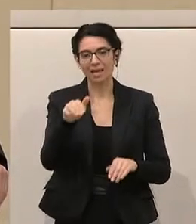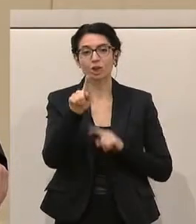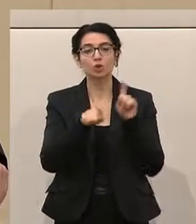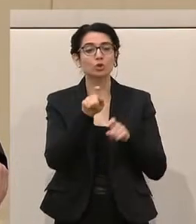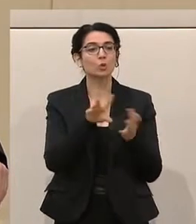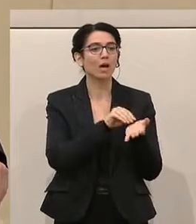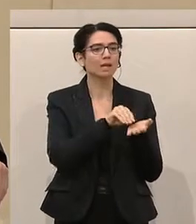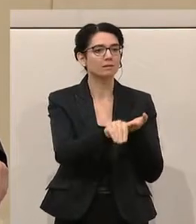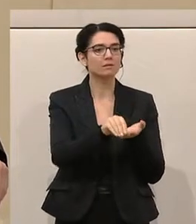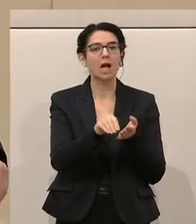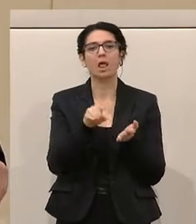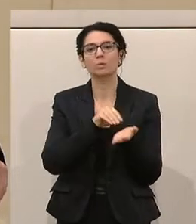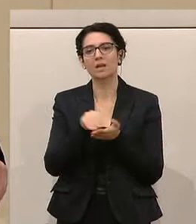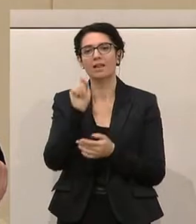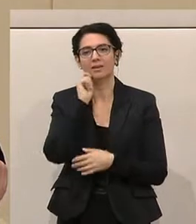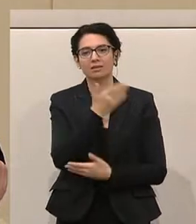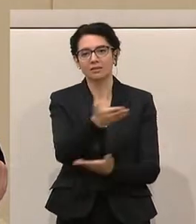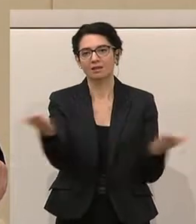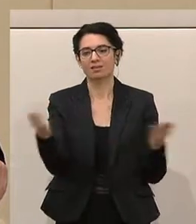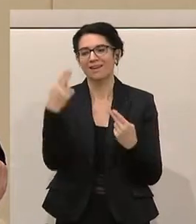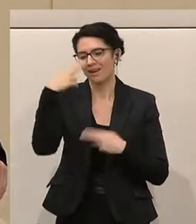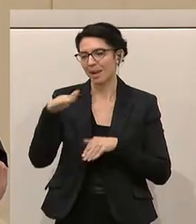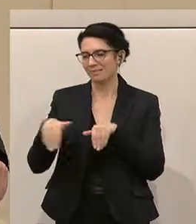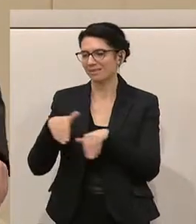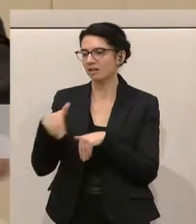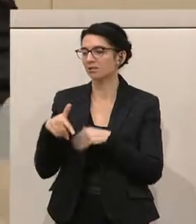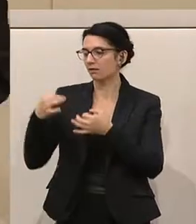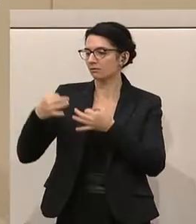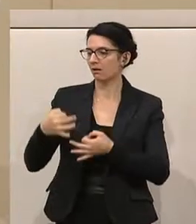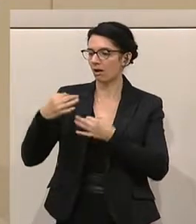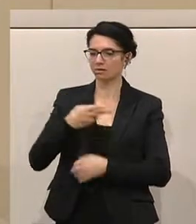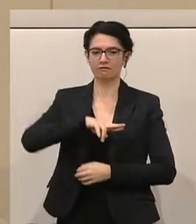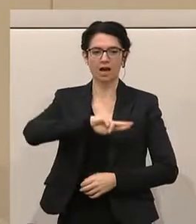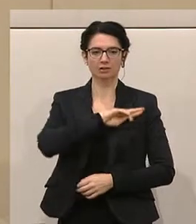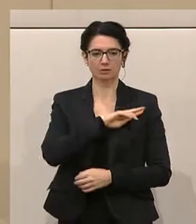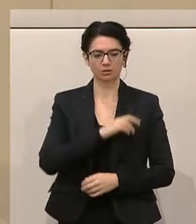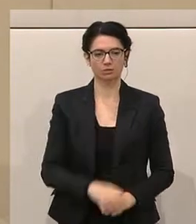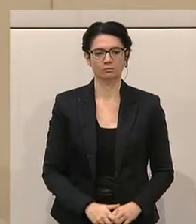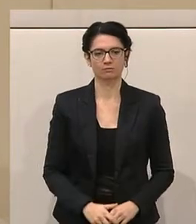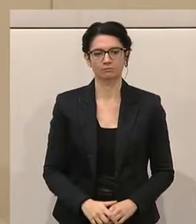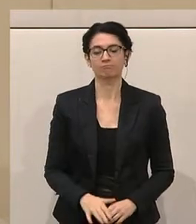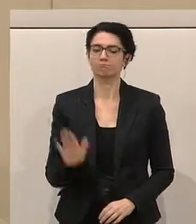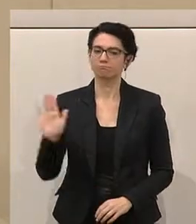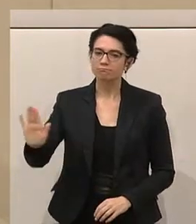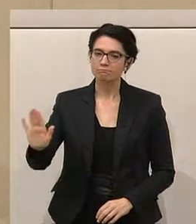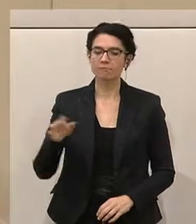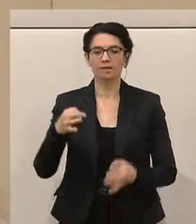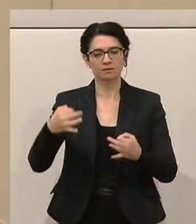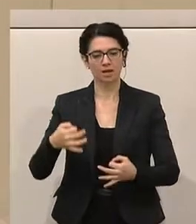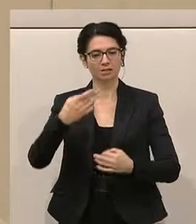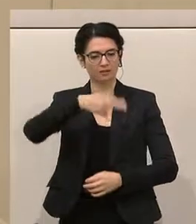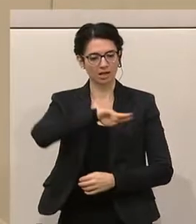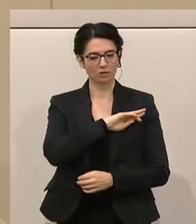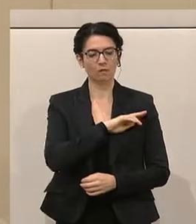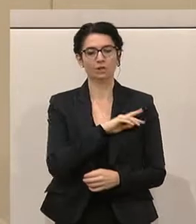und Steuerzahler. Ja, der Herr Minister trägt die Verantwortung und er trägt die Verantwortung, weil er hat errechnet, dass